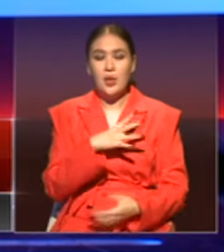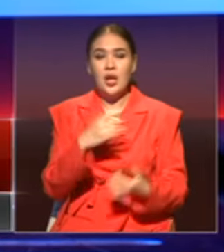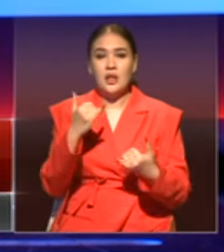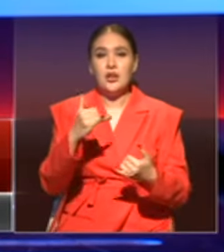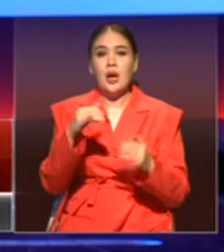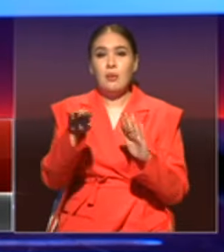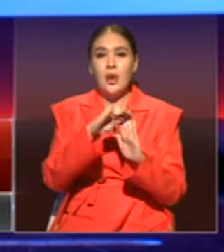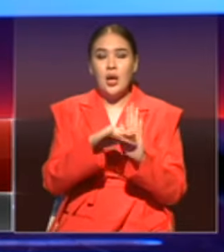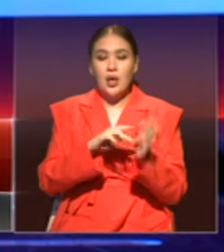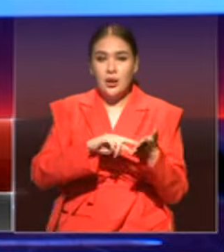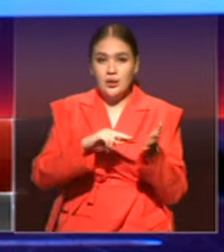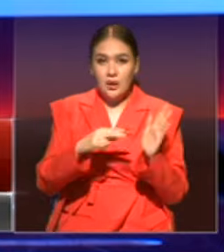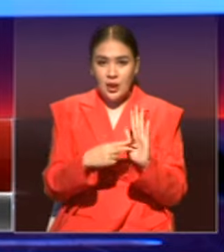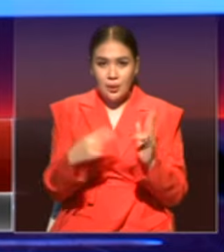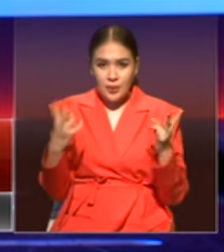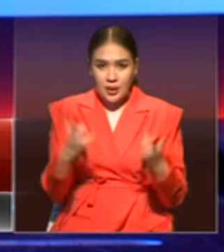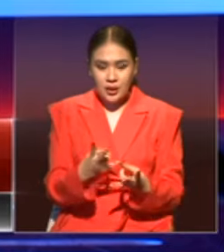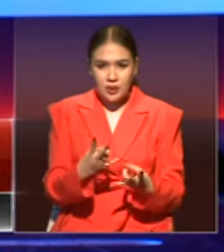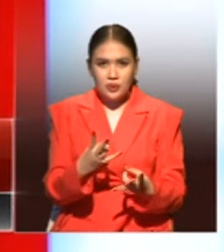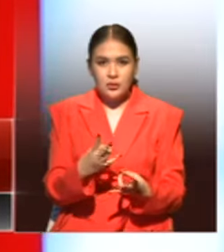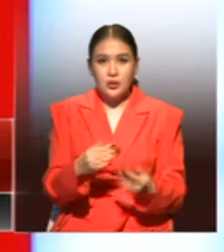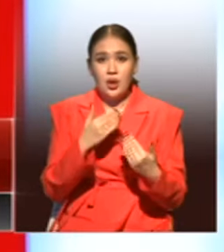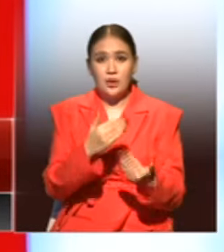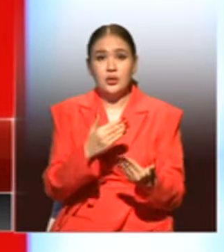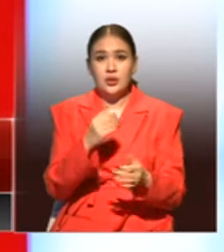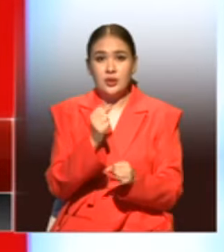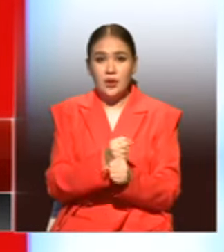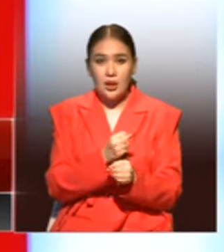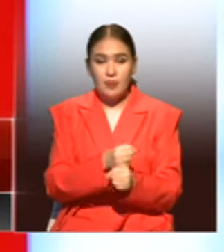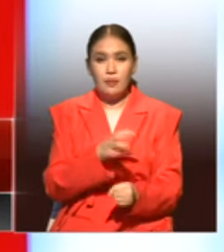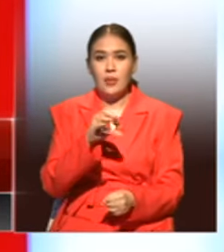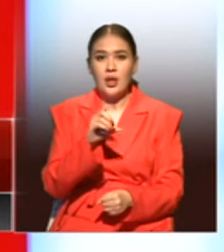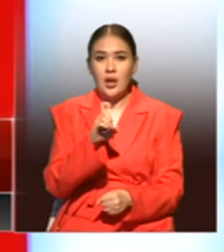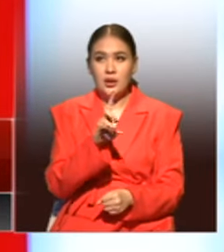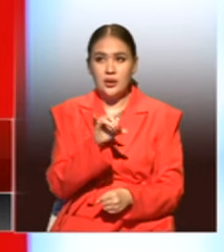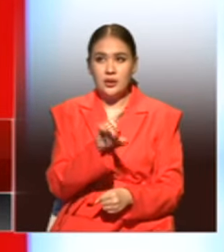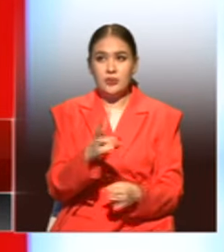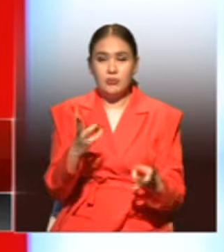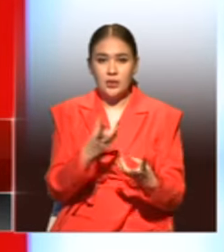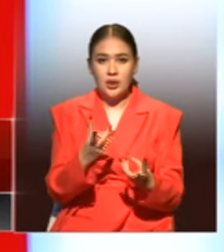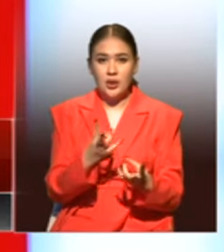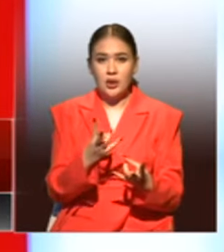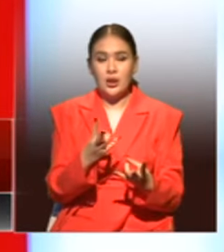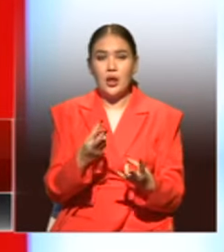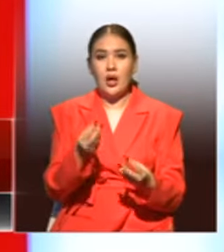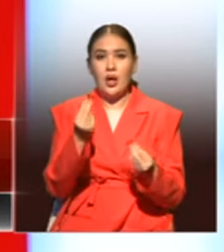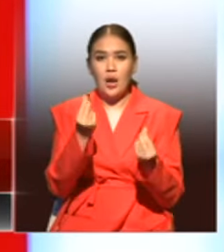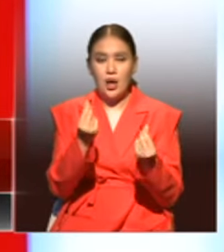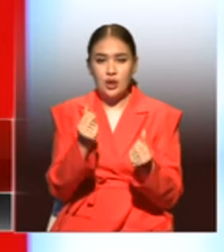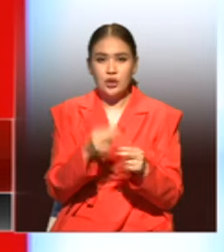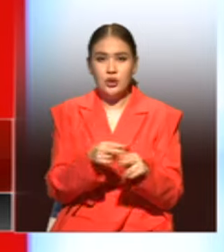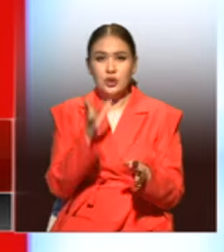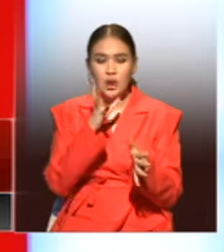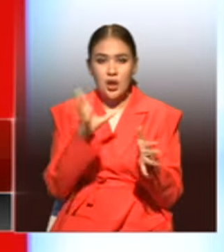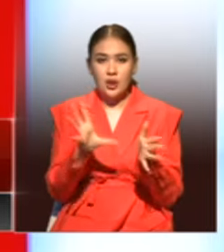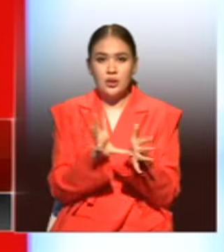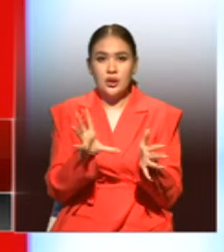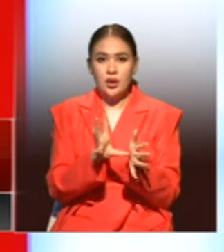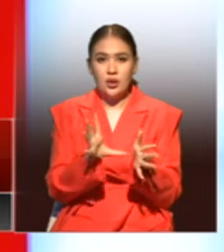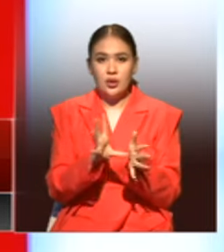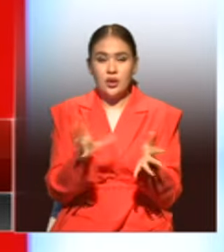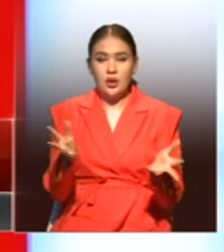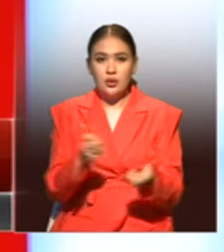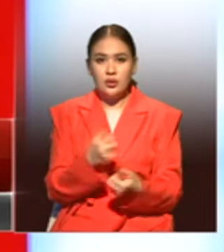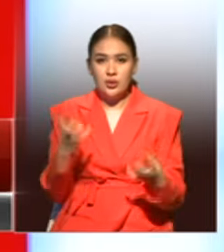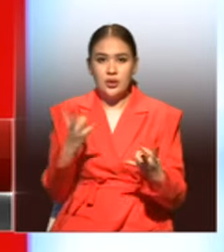керек, тұжырымдамасы керек, бағдарламасы керек, сосын механизмі керек. Қаражатты қайдан алатынымызды технологиялардан не пайдаланатынымыз керек. Мен